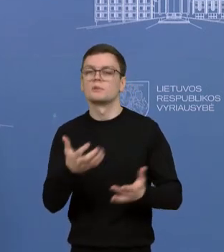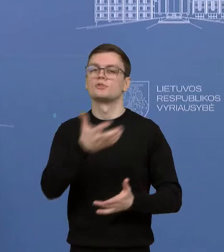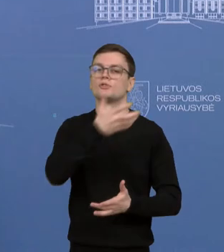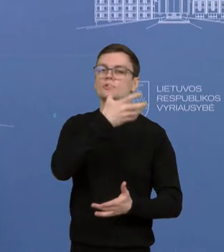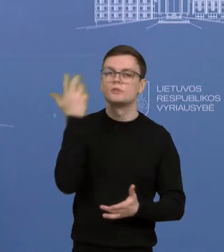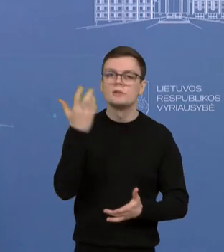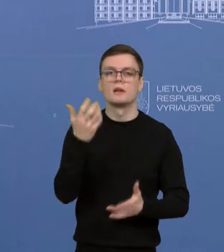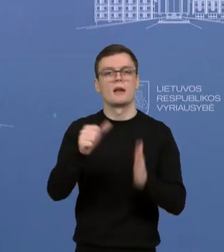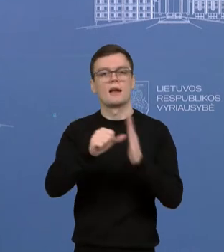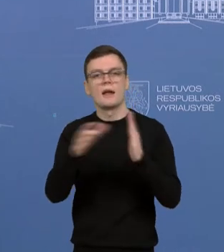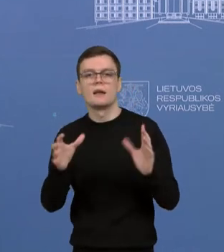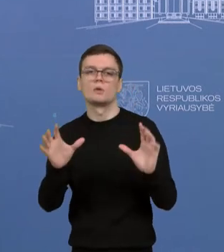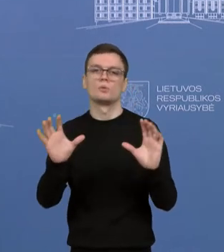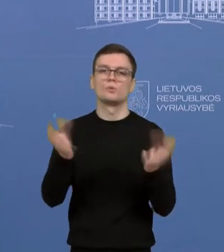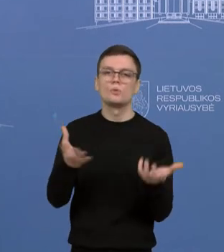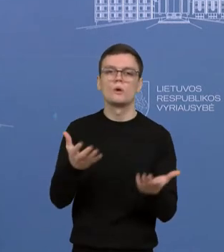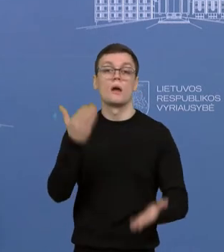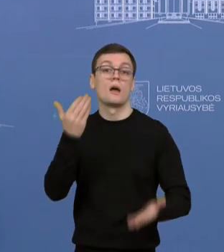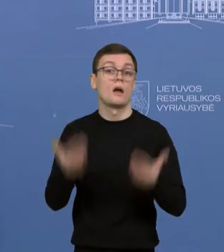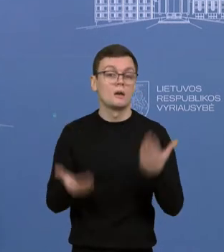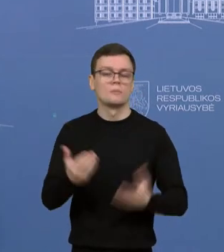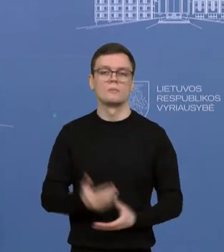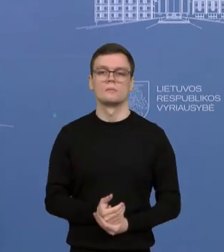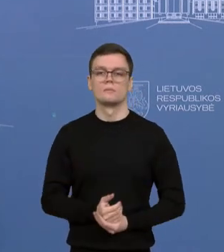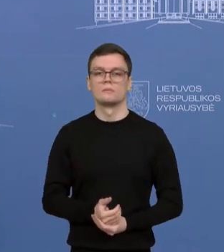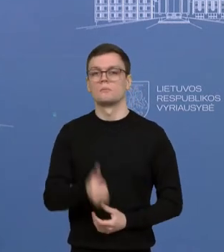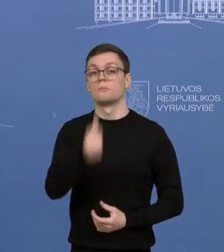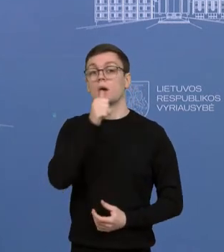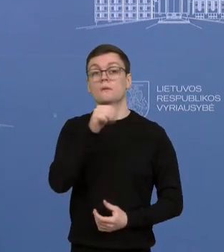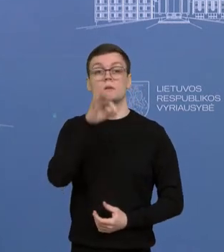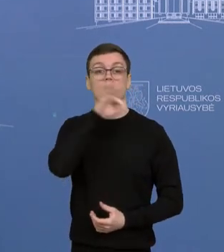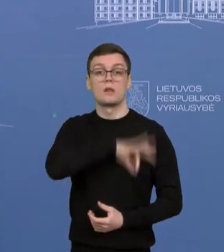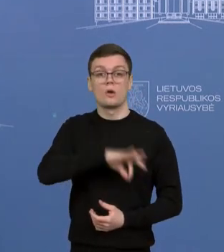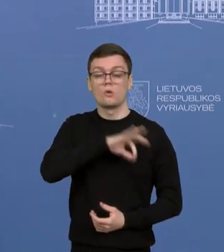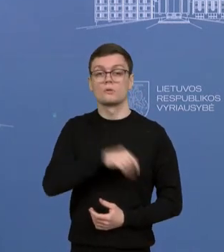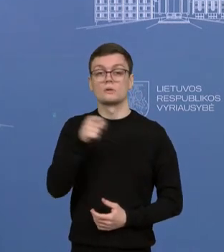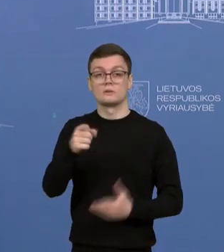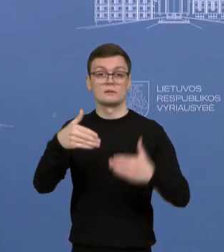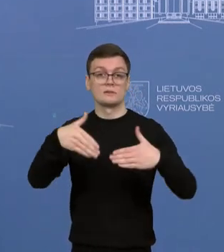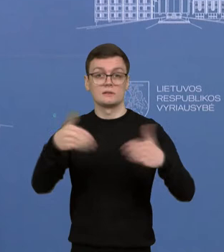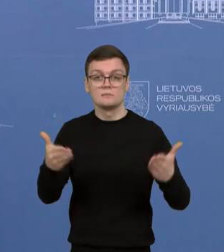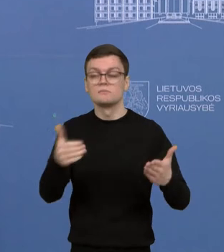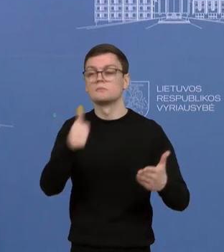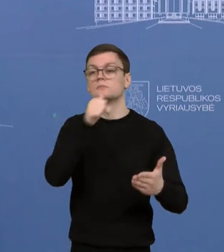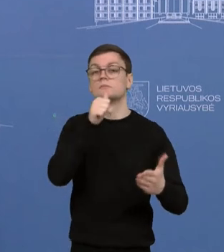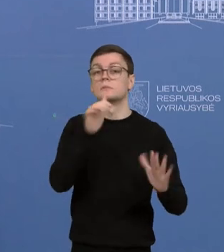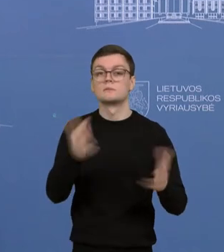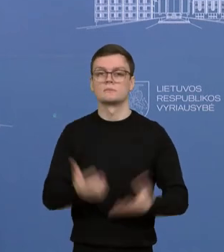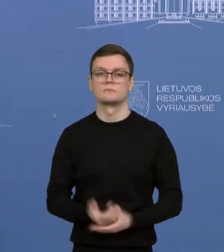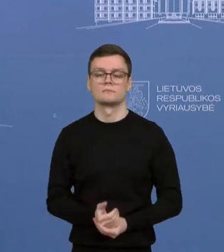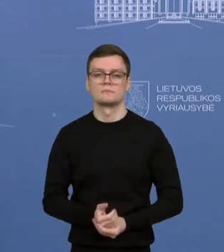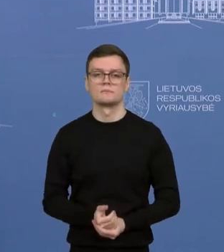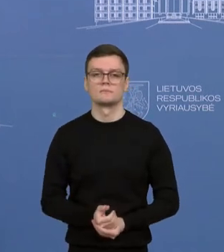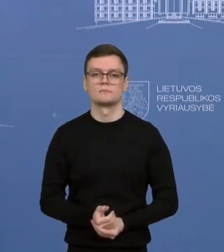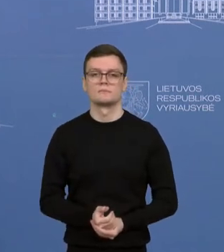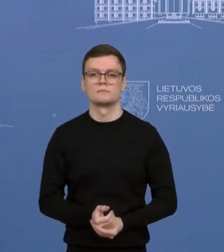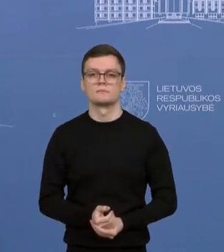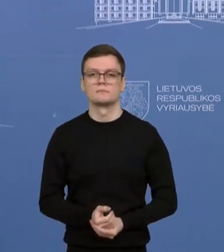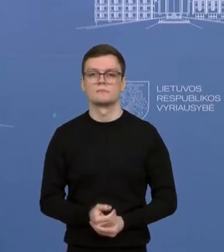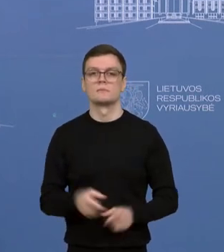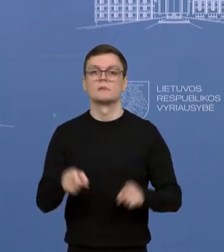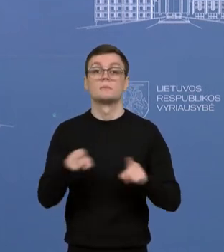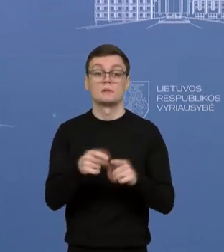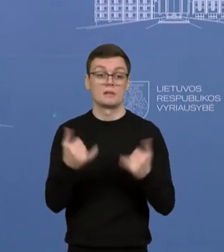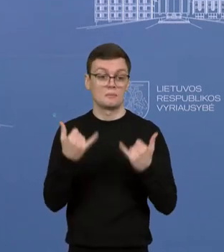elektra, dujos ar jeigu yra naudojamas CŠT sistemomis. Taip pat yra numatyta